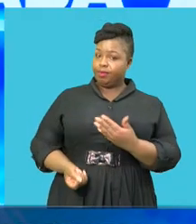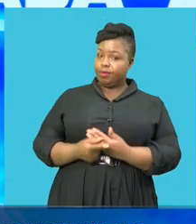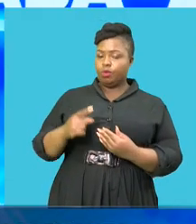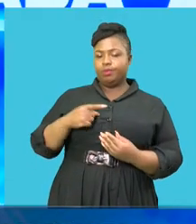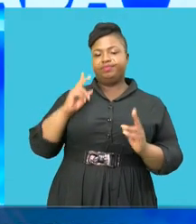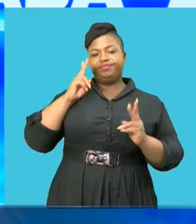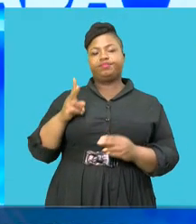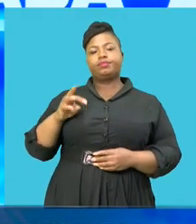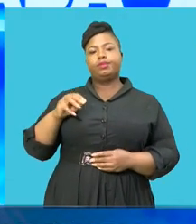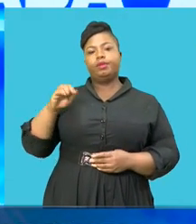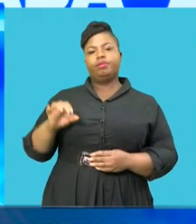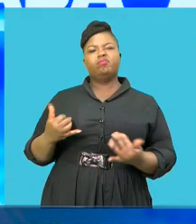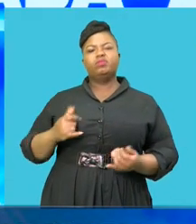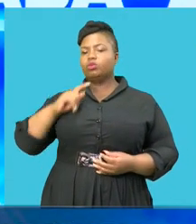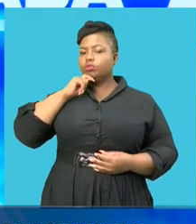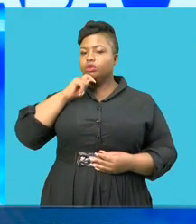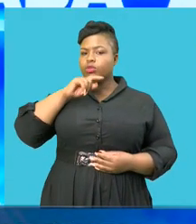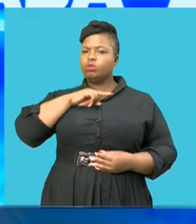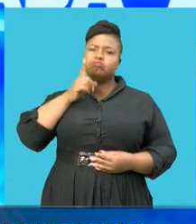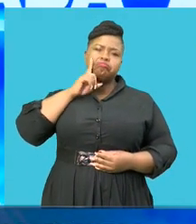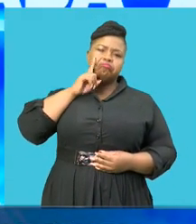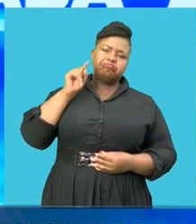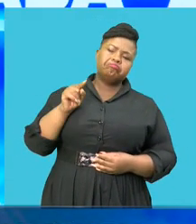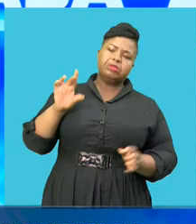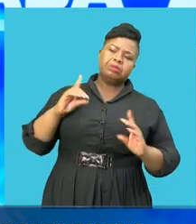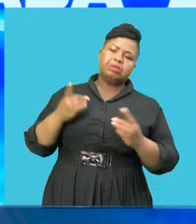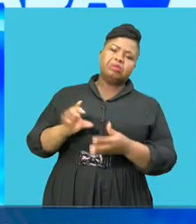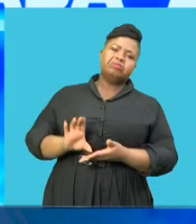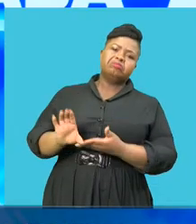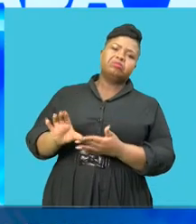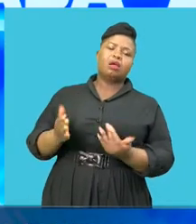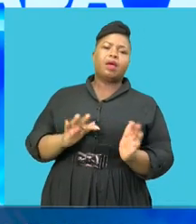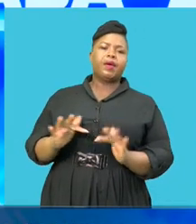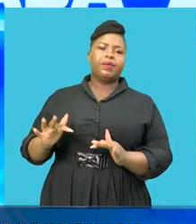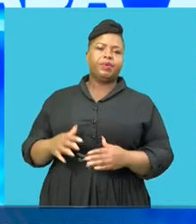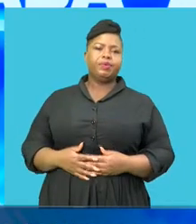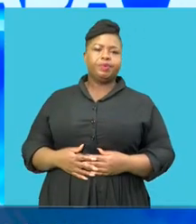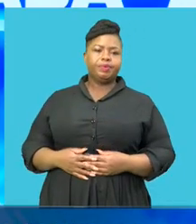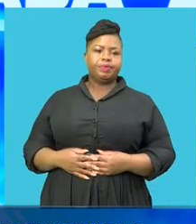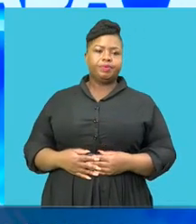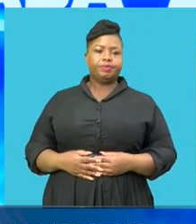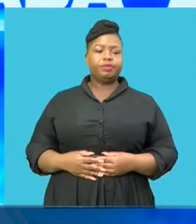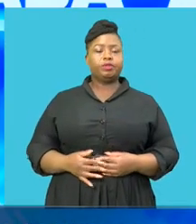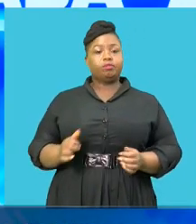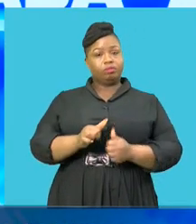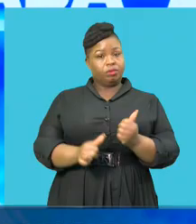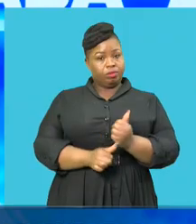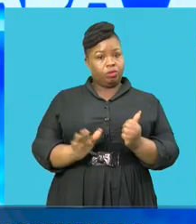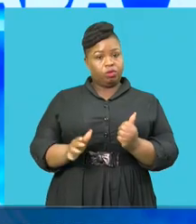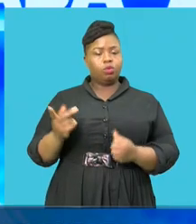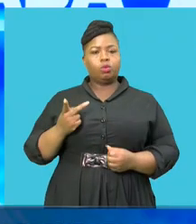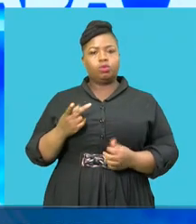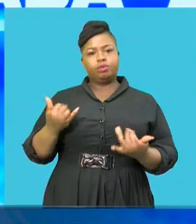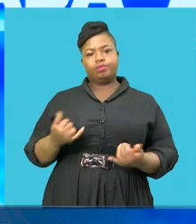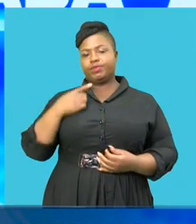ukuhambela kukaMabe namhlanje ekuseni ukuyothola ukuthi umnyango ungasixhasa kanjani lesi sikhungo ukuze sikhule. Iphini likaNgqongqoshe